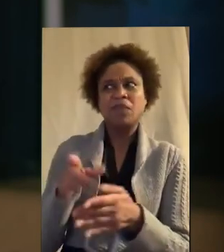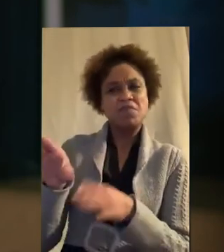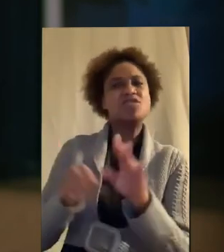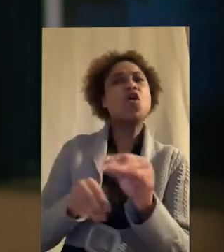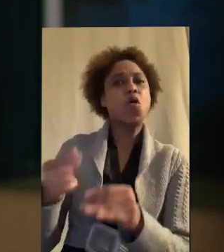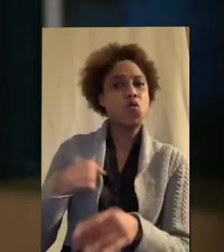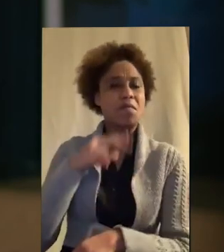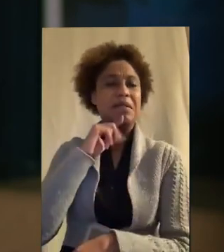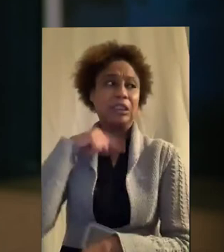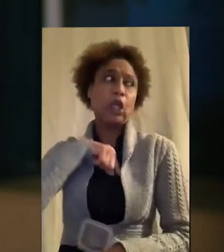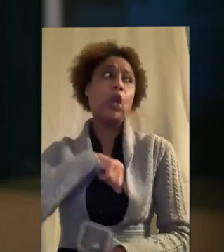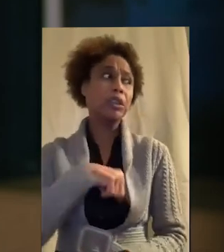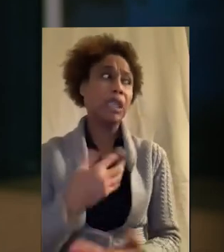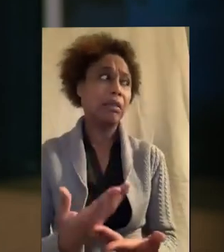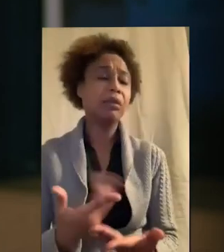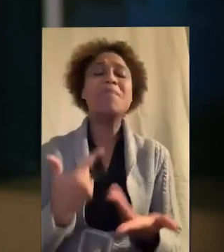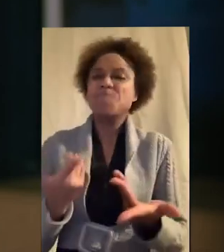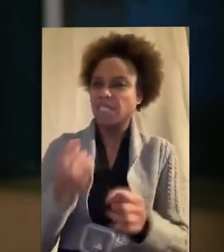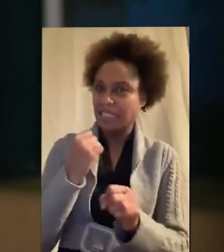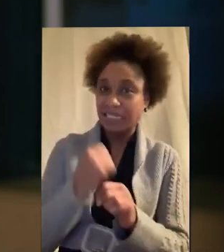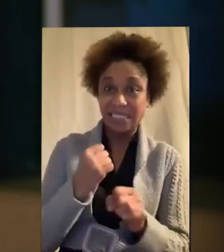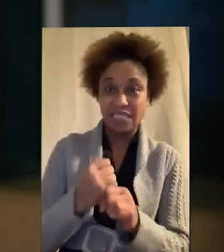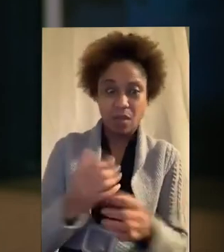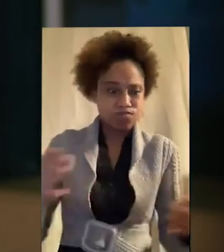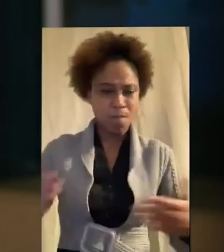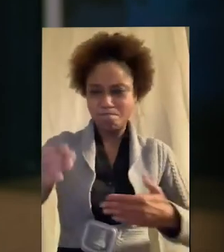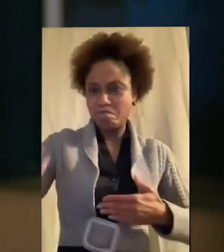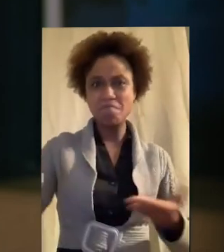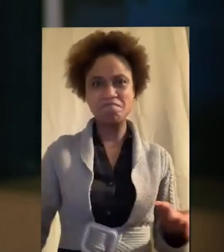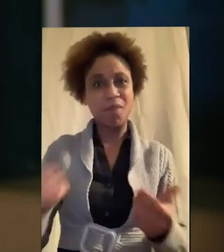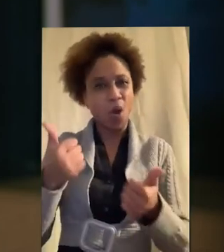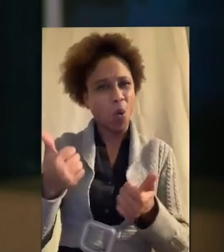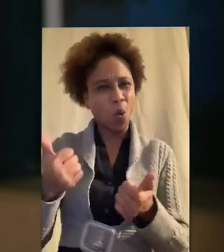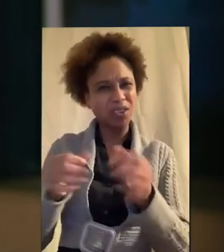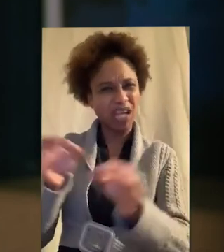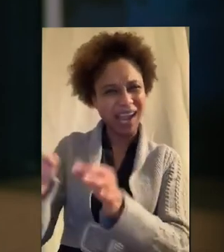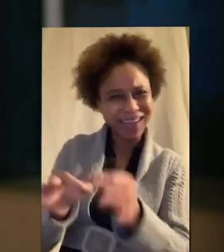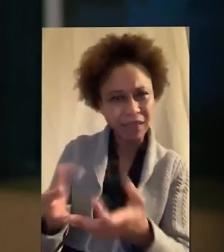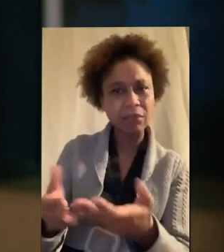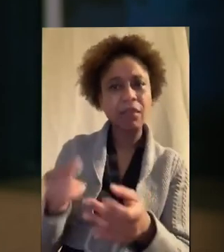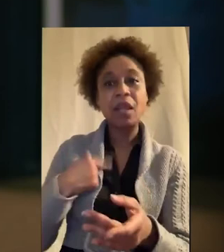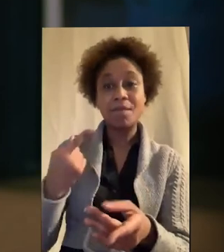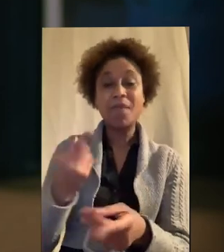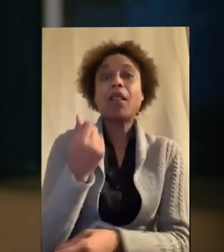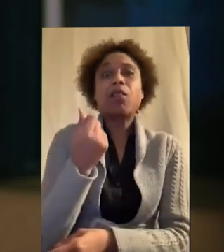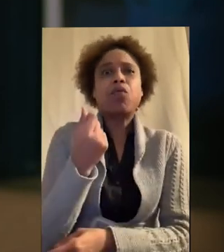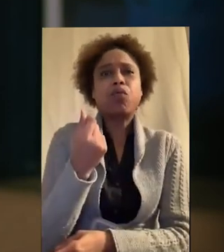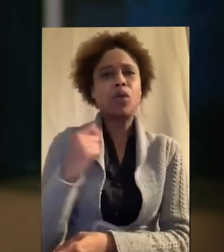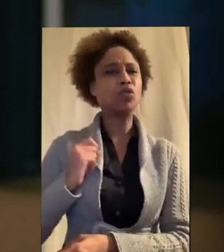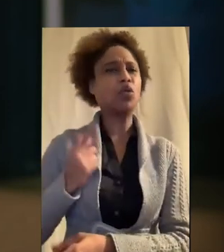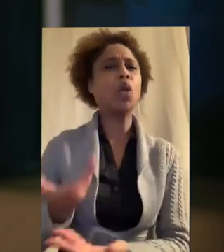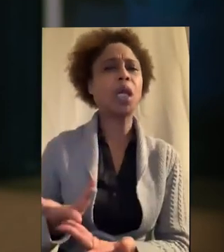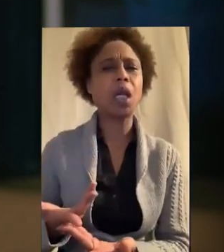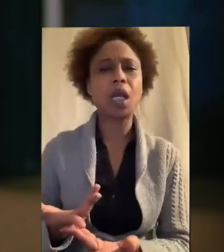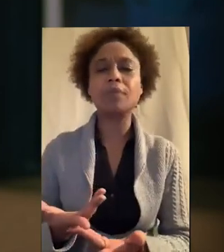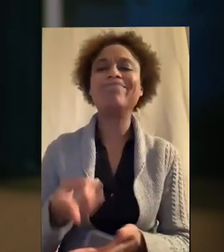ervaringsdeskundigen. Wat voor ondersteuning is in jullie beleving nodig om culturele organisaties ook de juiste stappen te laten